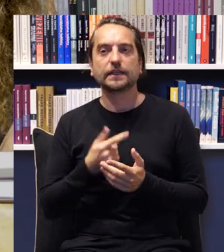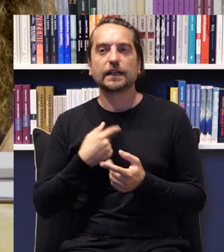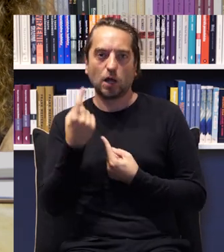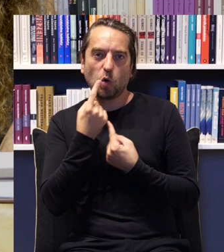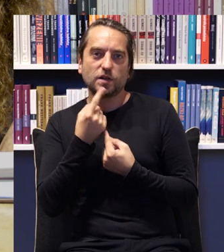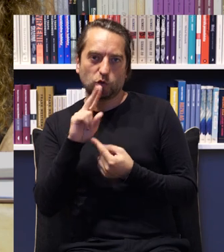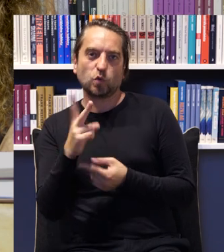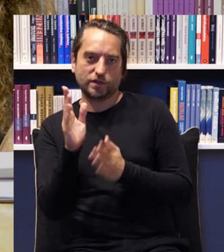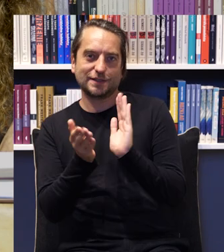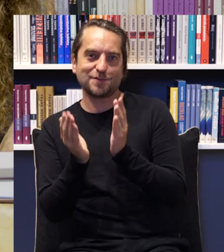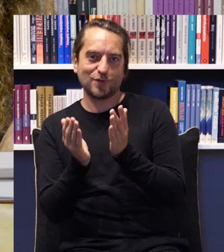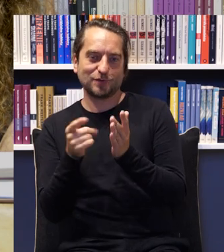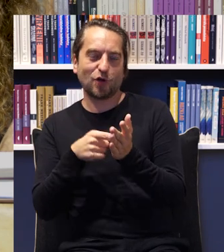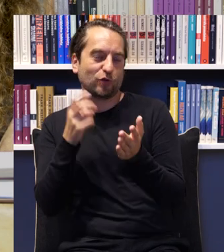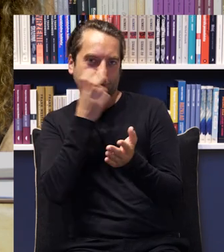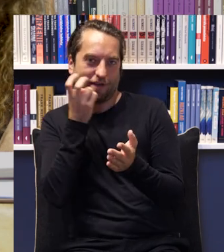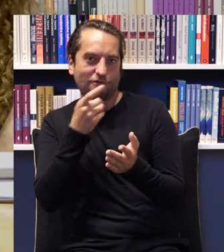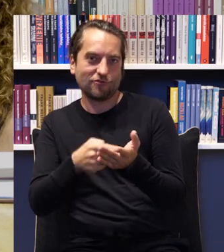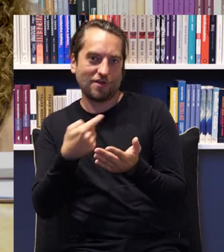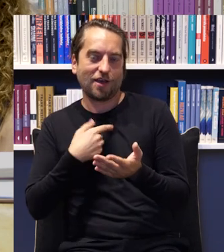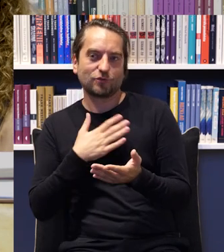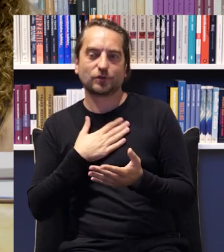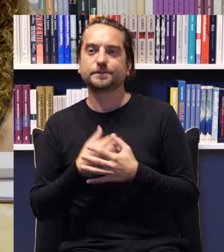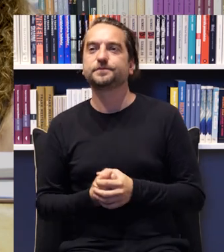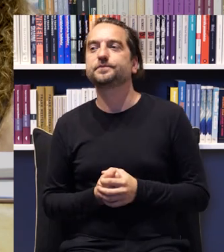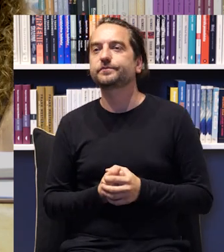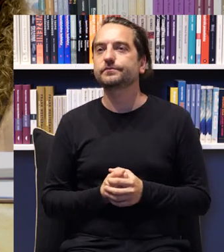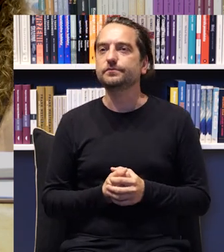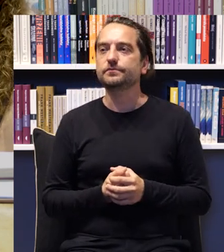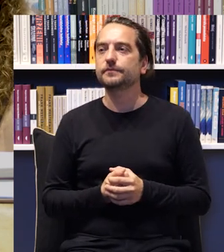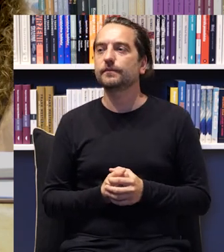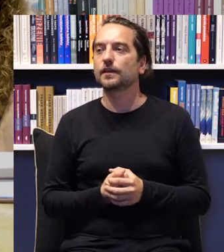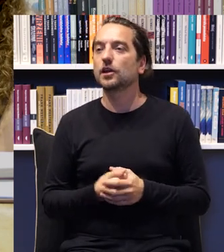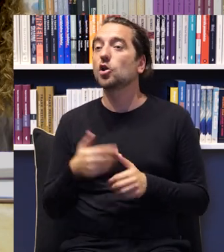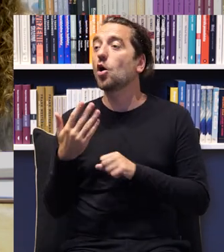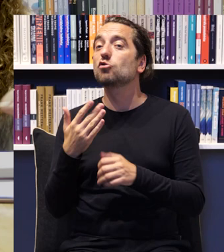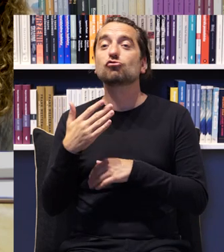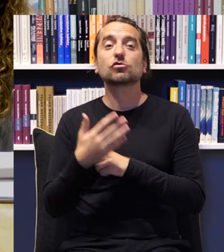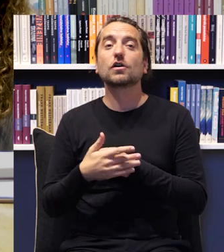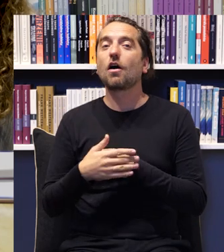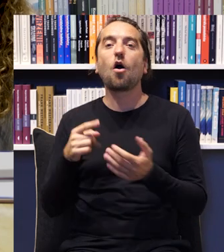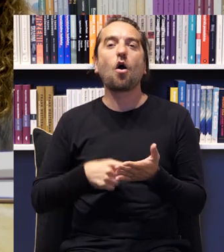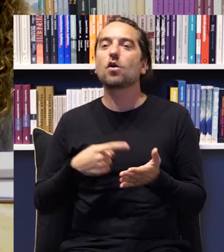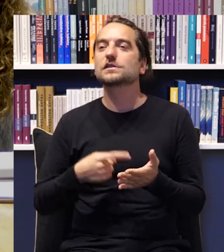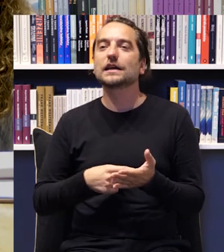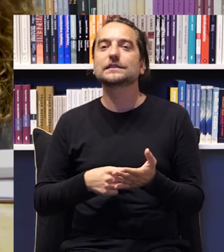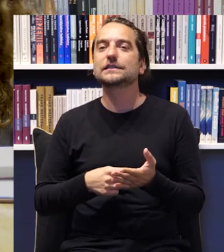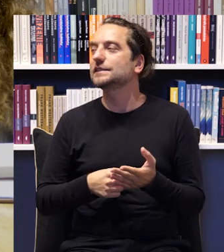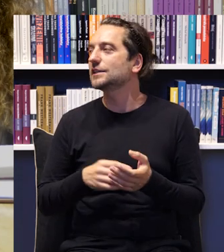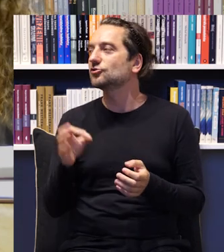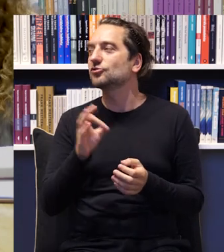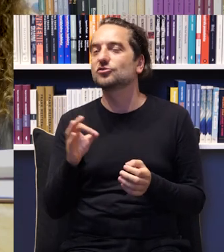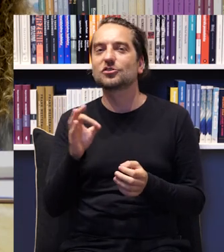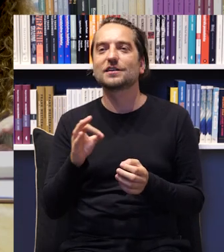pisania mnie jakoś bardziej interesuje. Drodzy Państwo, to jest ostatnia szansa. Już